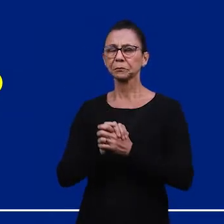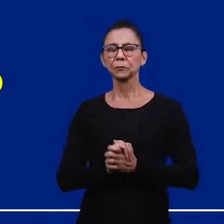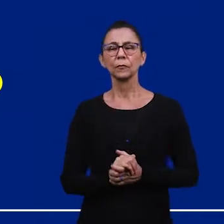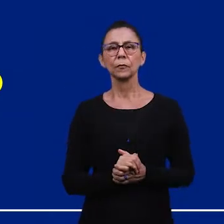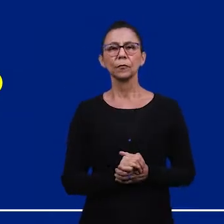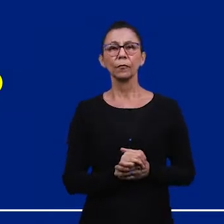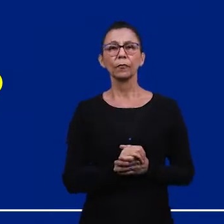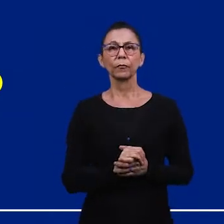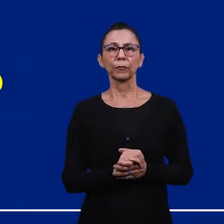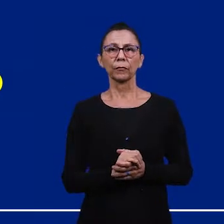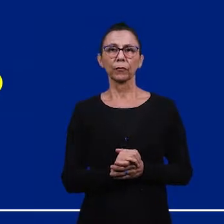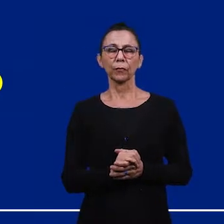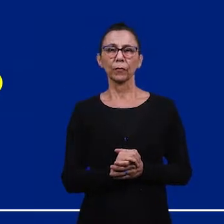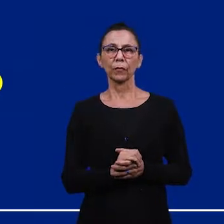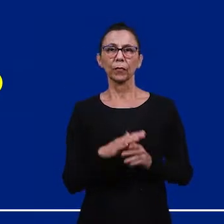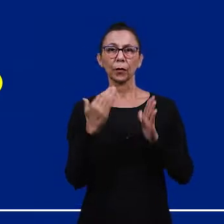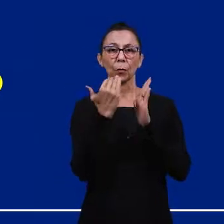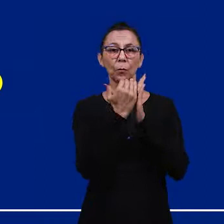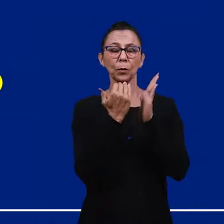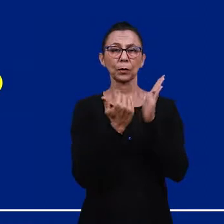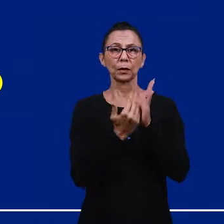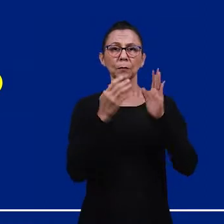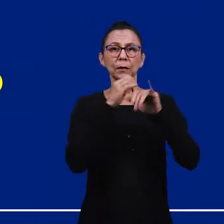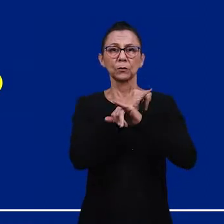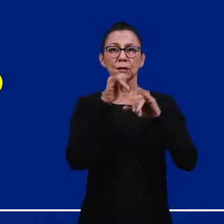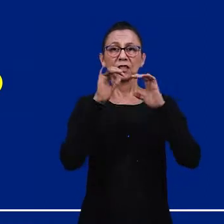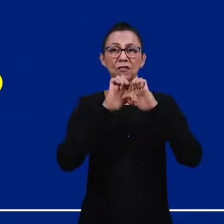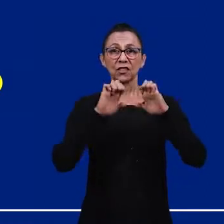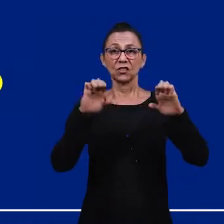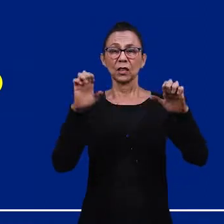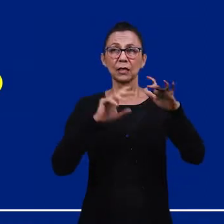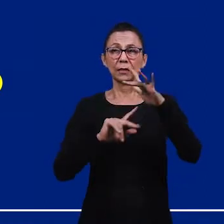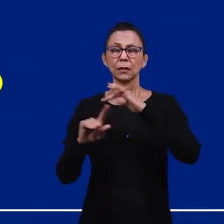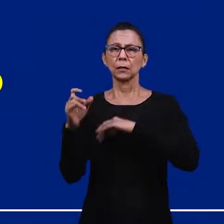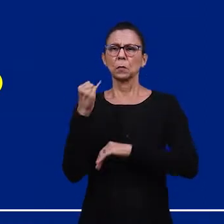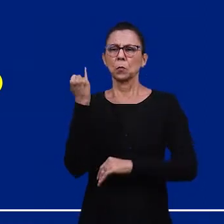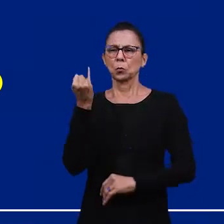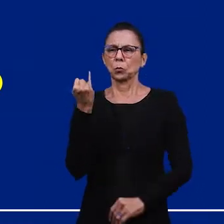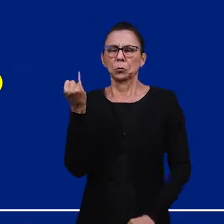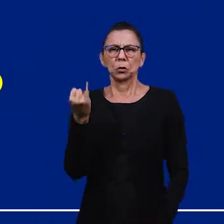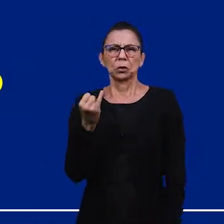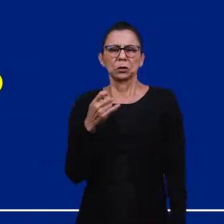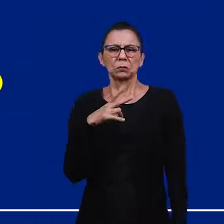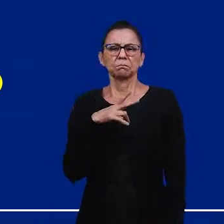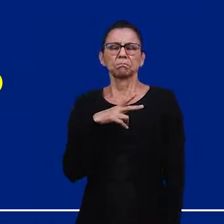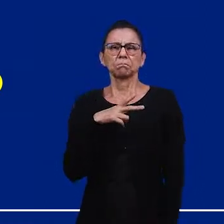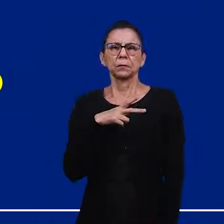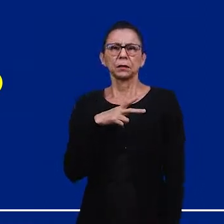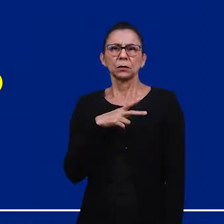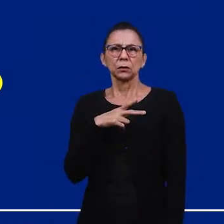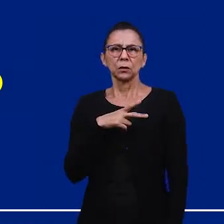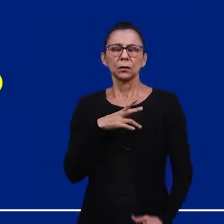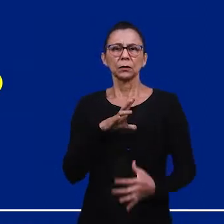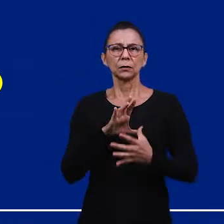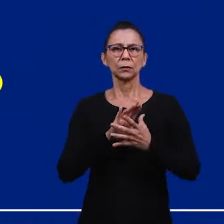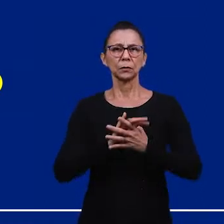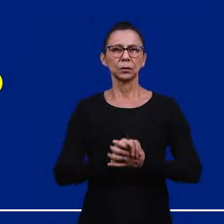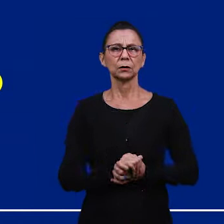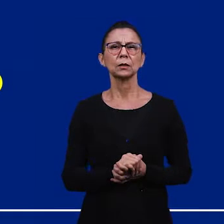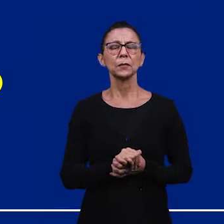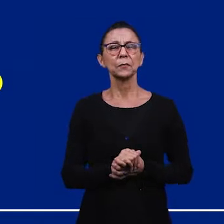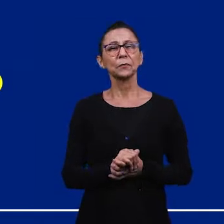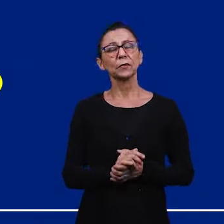été envoyé de São Paulo, capitale. Nous allons lire le commentaire qui a été envoyé par Elisângela Capre, de São